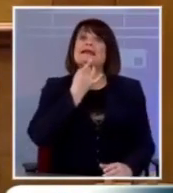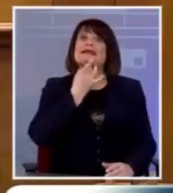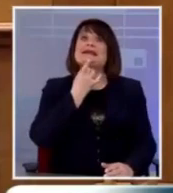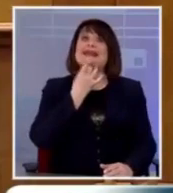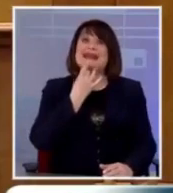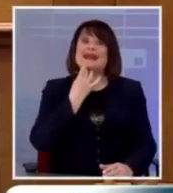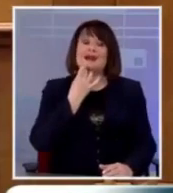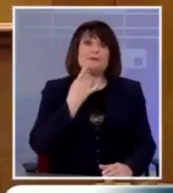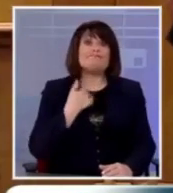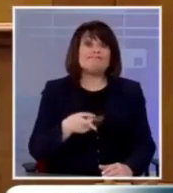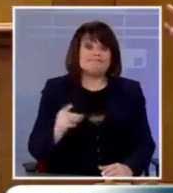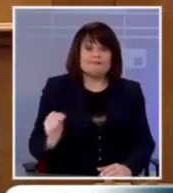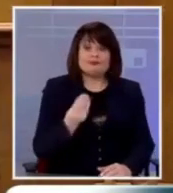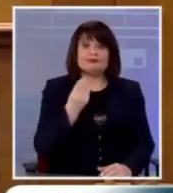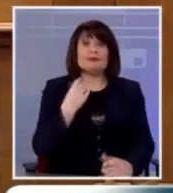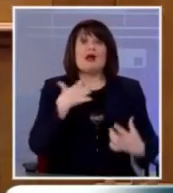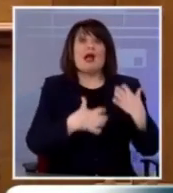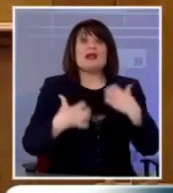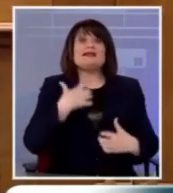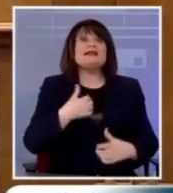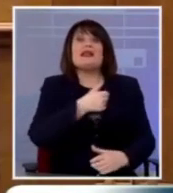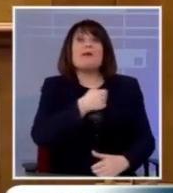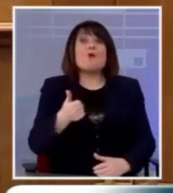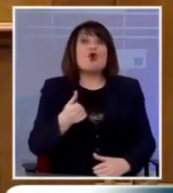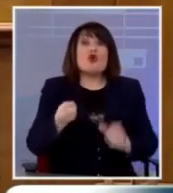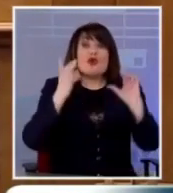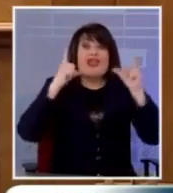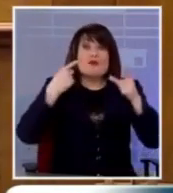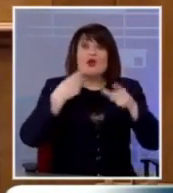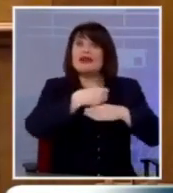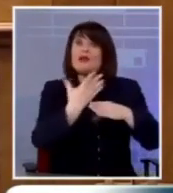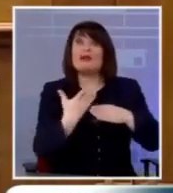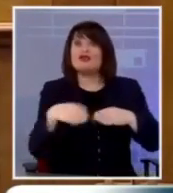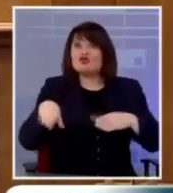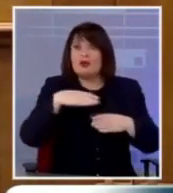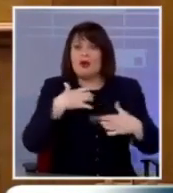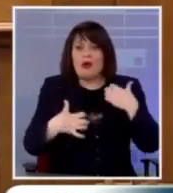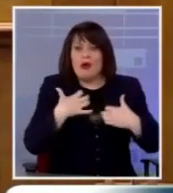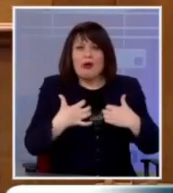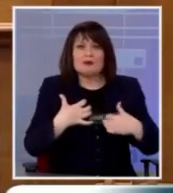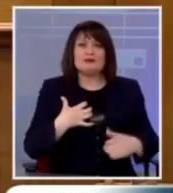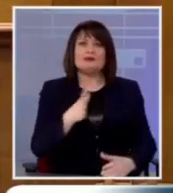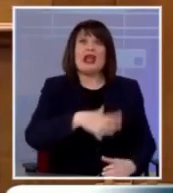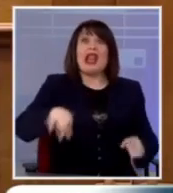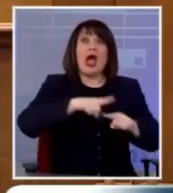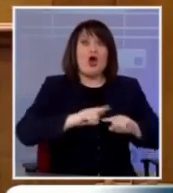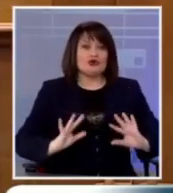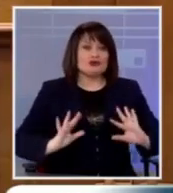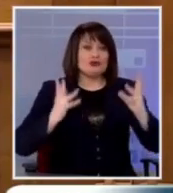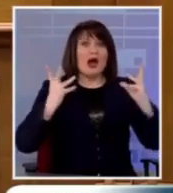προκαλεί ανησυχία μόνο στο πρώην κυβερνητικό μπλοκ. Γιατί στον λαό μας έξω προκαλεί ενθουσιασμό.